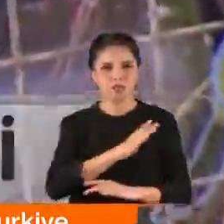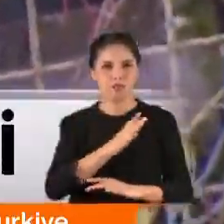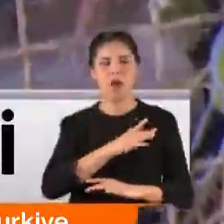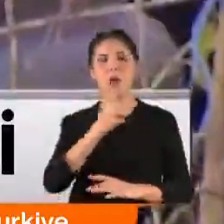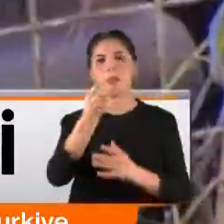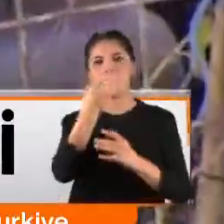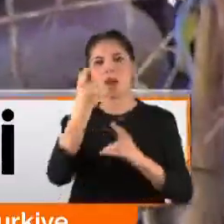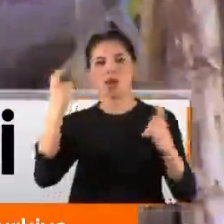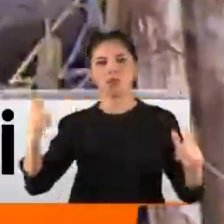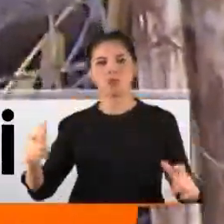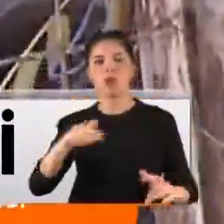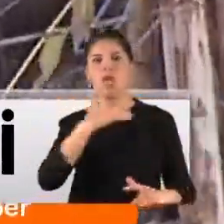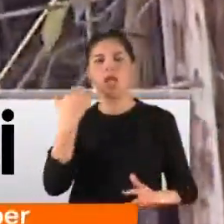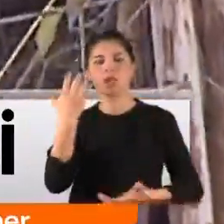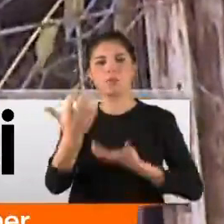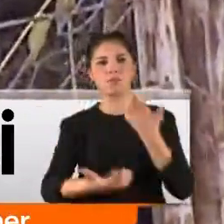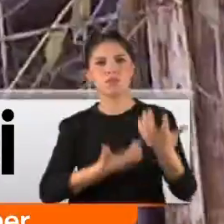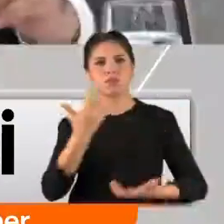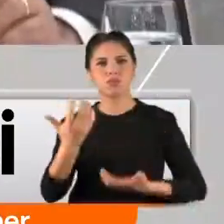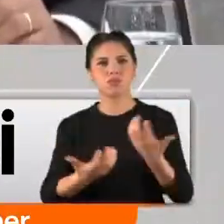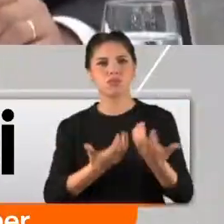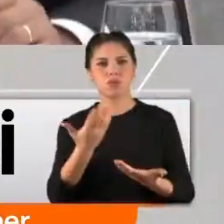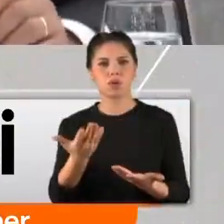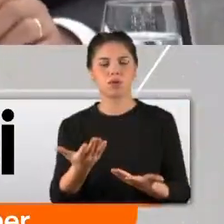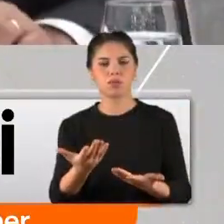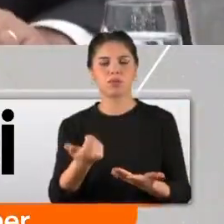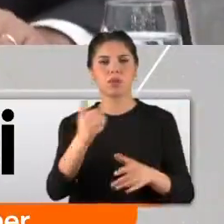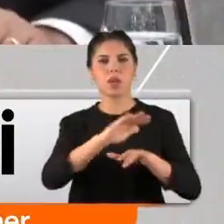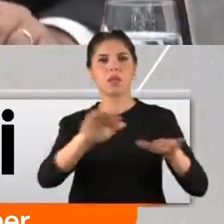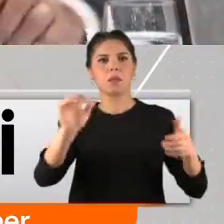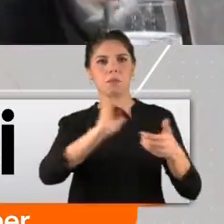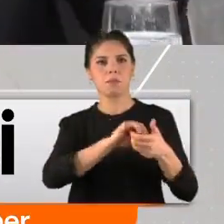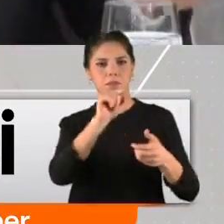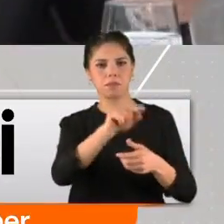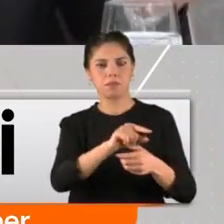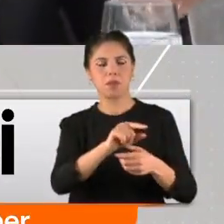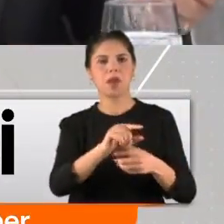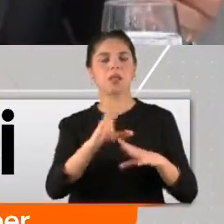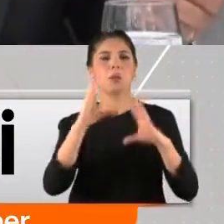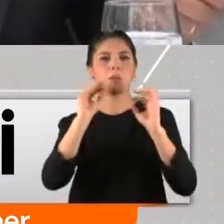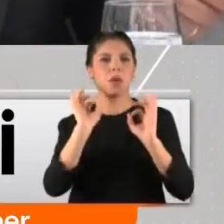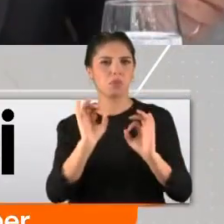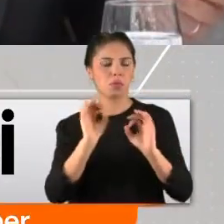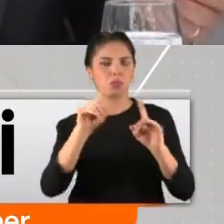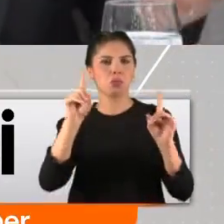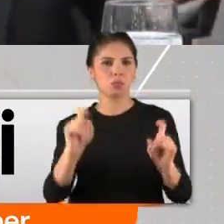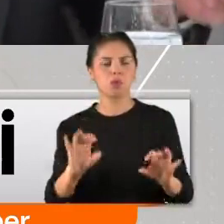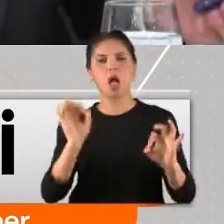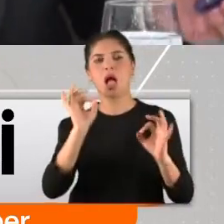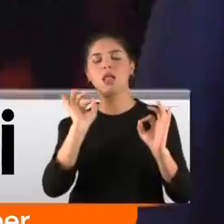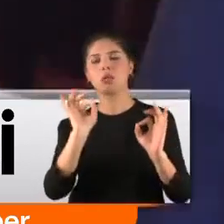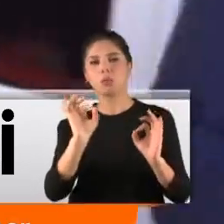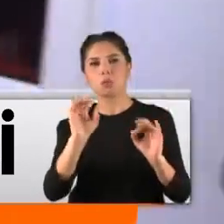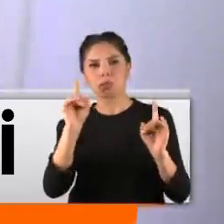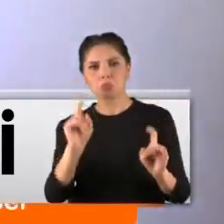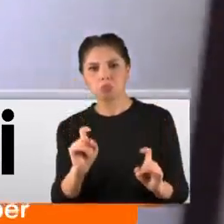kuruldu, kilolarca et pişirildi. Altılı masa da artık kısır günü mü, altın günü mü orası, dolma günü